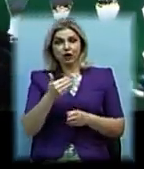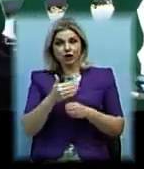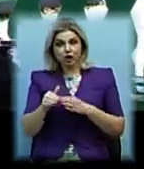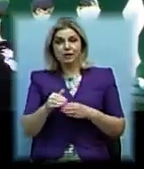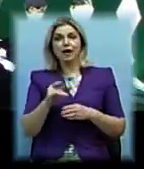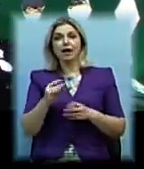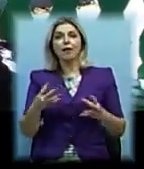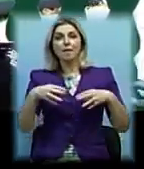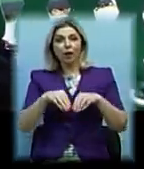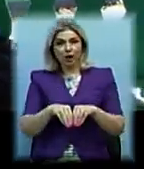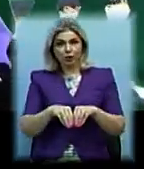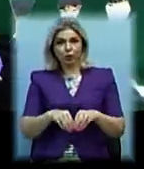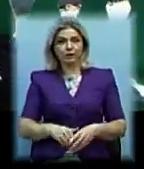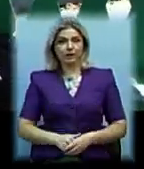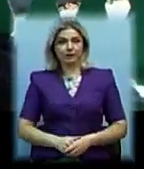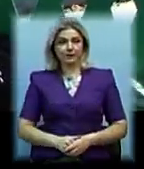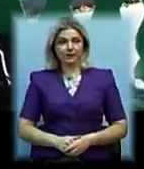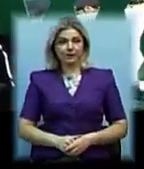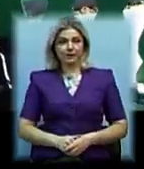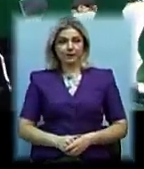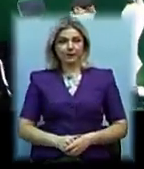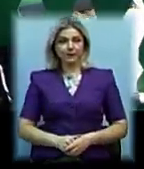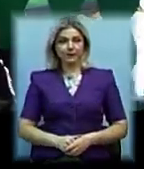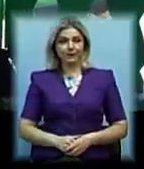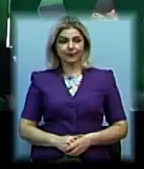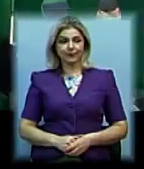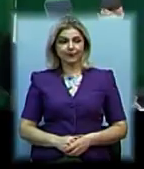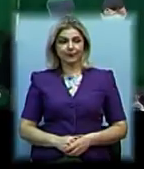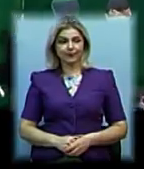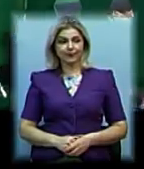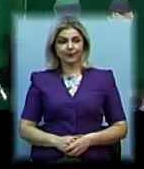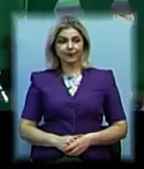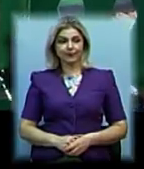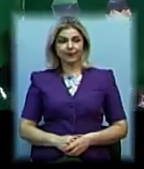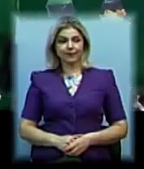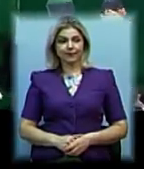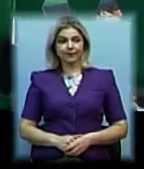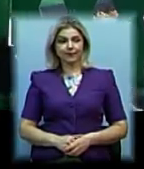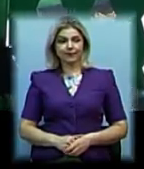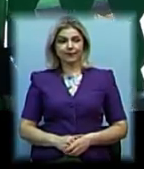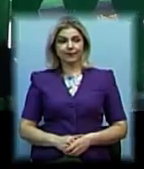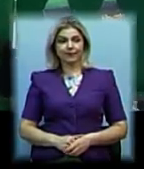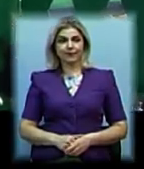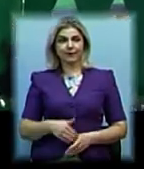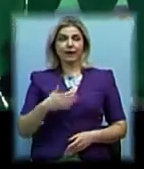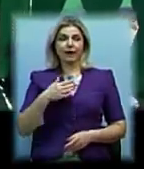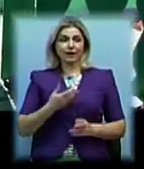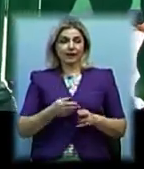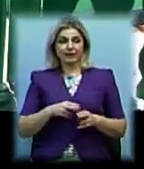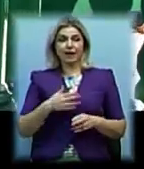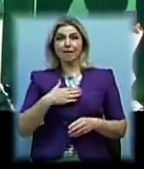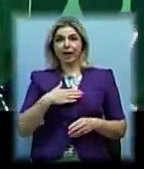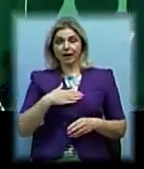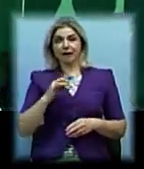вона поєднується, як би мовити. Це буде передня частина. Вона от.